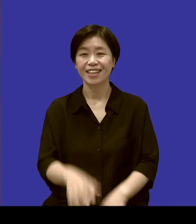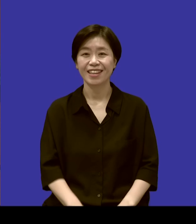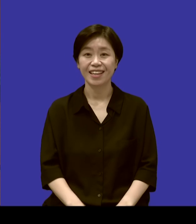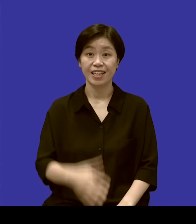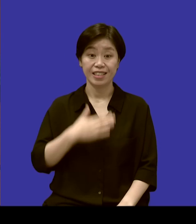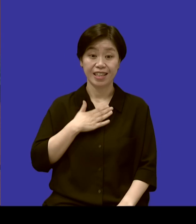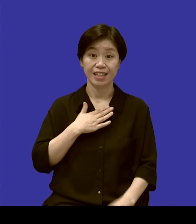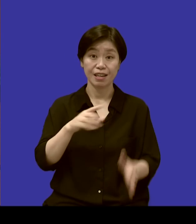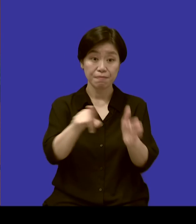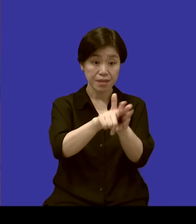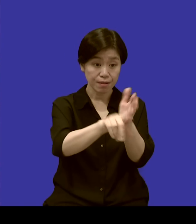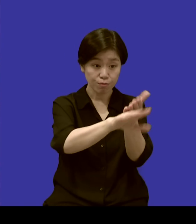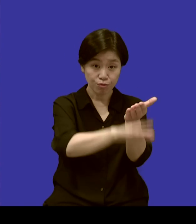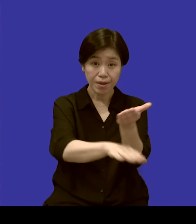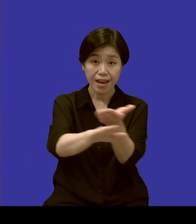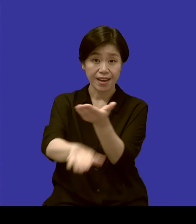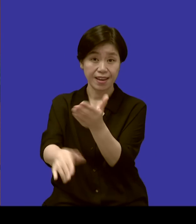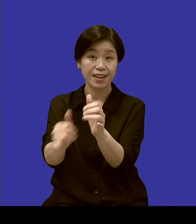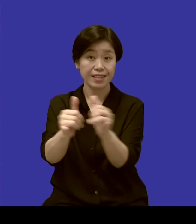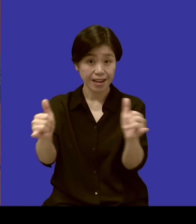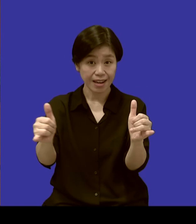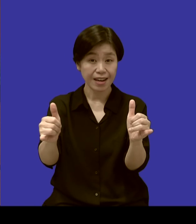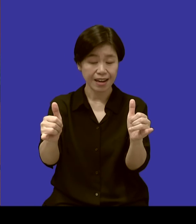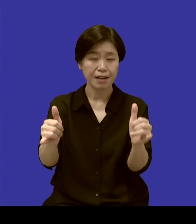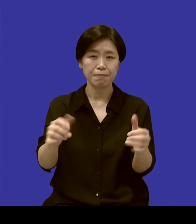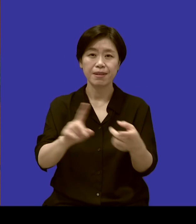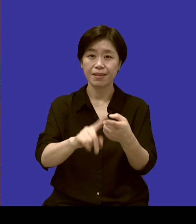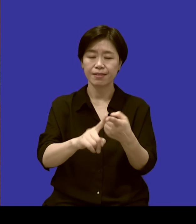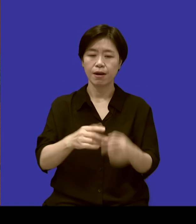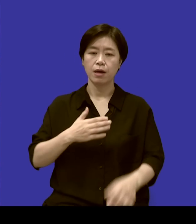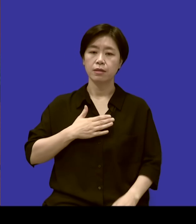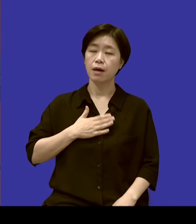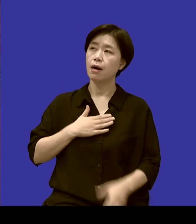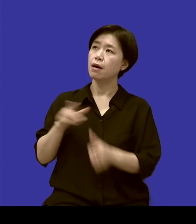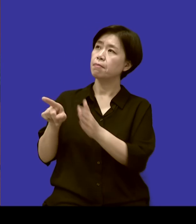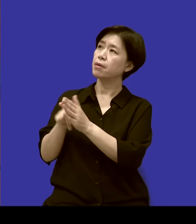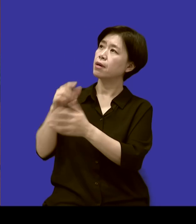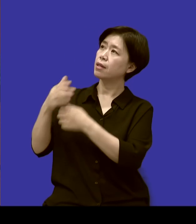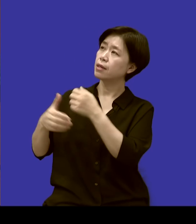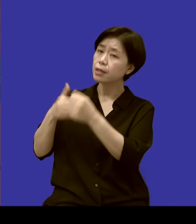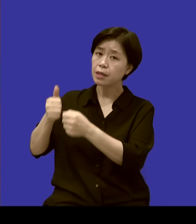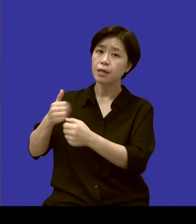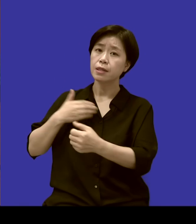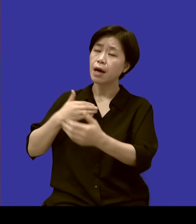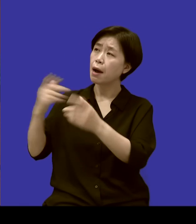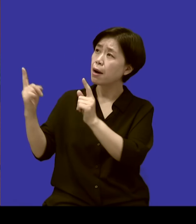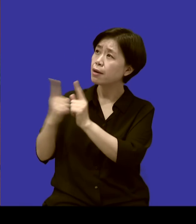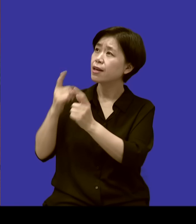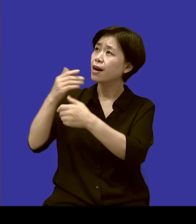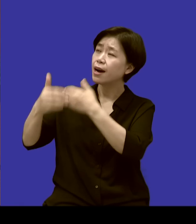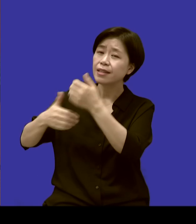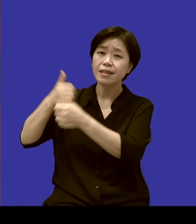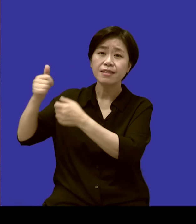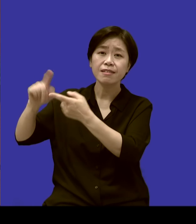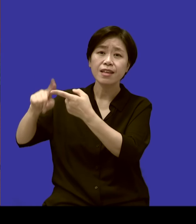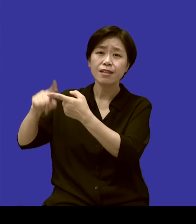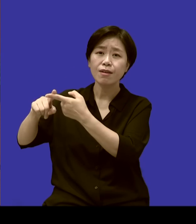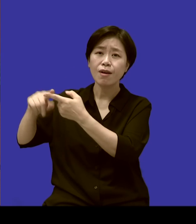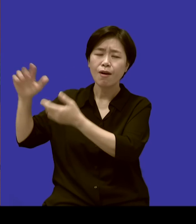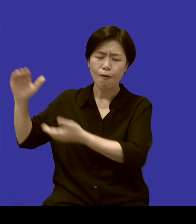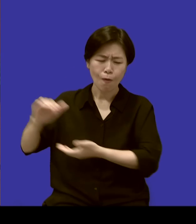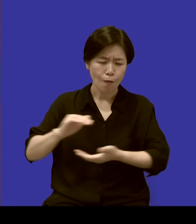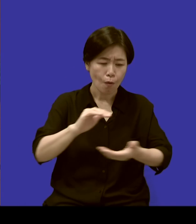믿음의 후배들에게도 지금 권사님처럼 내가 나누고 싶은 하나님, 내가 또 들었던 하나님, 내가 만났던 하나님을 계속 전하면서 살아야